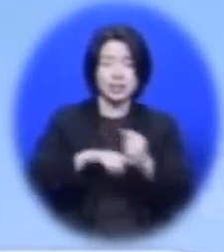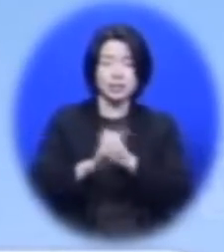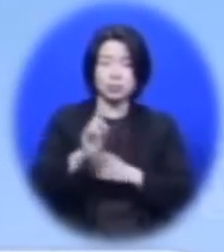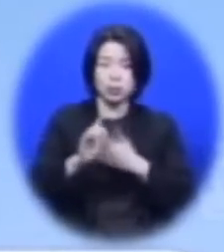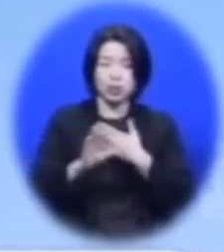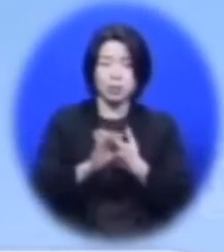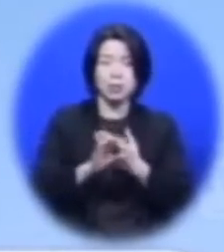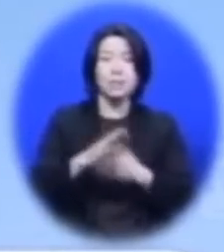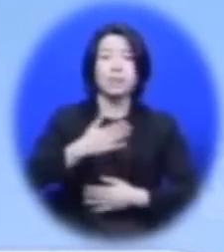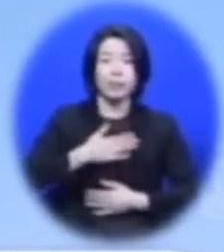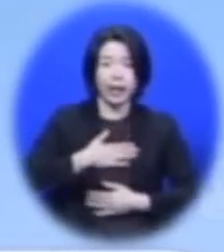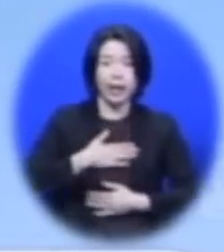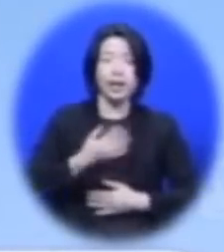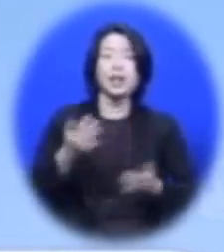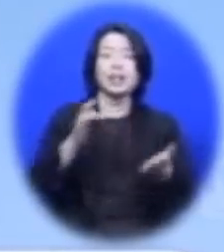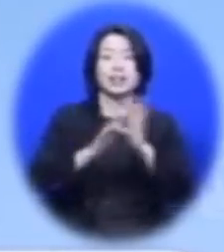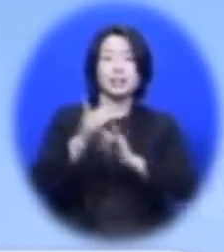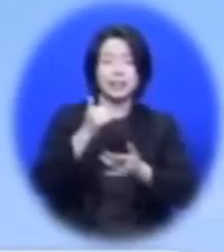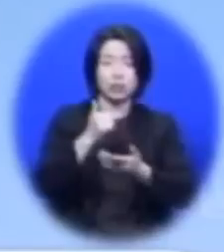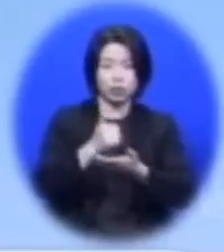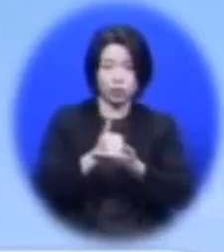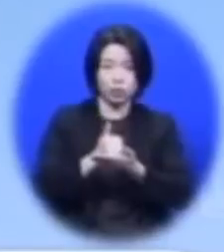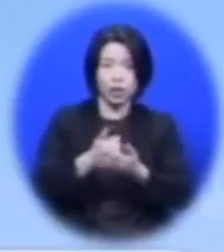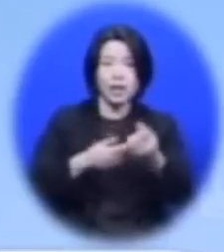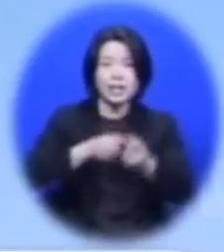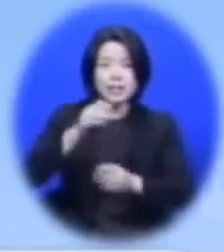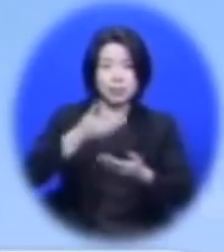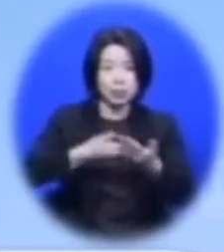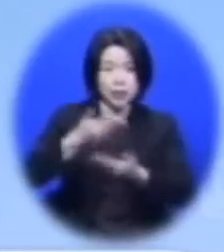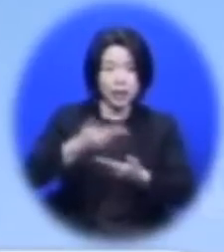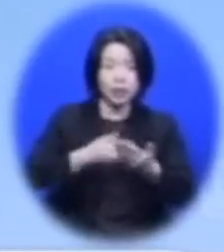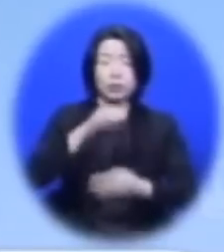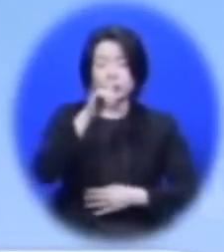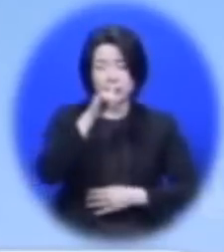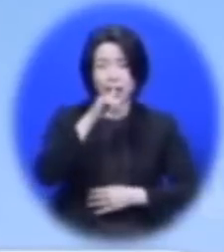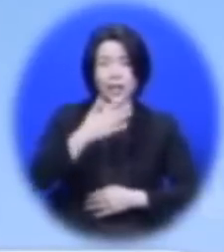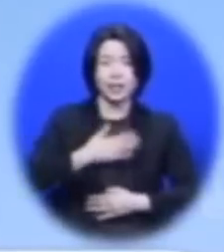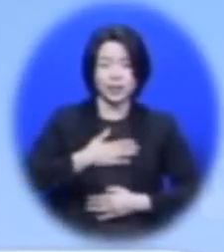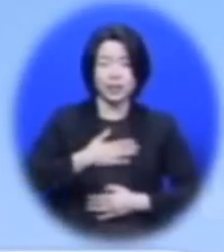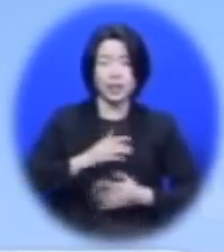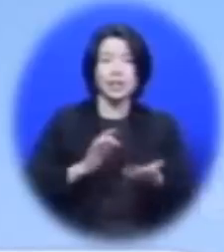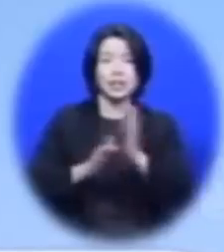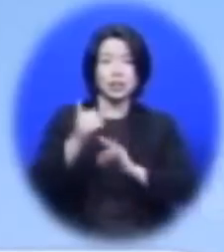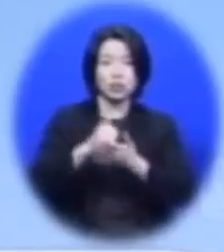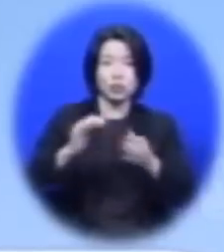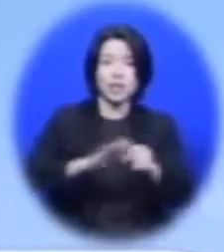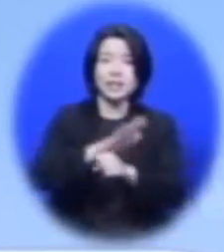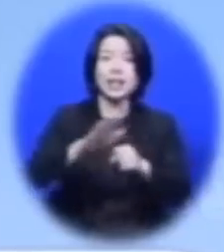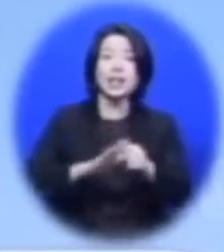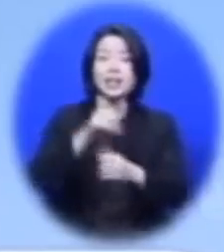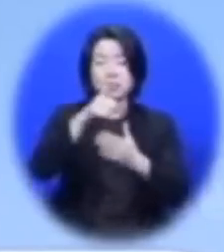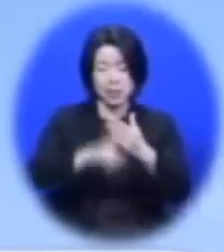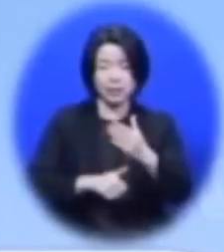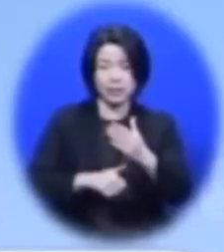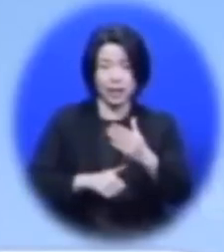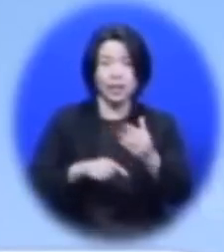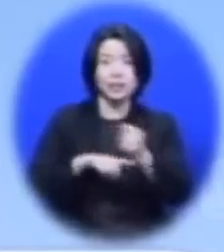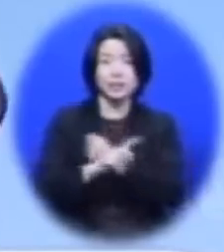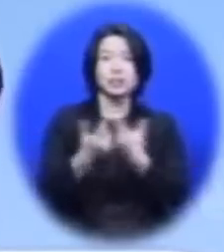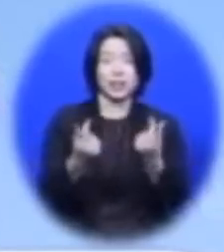내가 예수님과 사귀고 있다, 내가 예수님과 사랑에 빠졌다, 그런